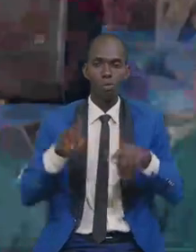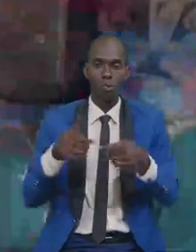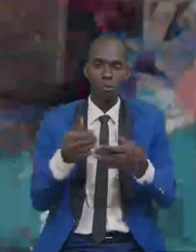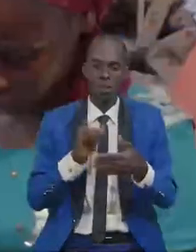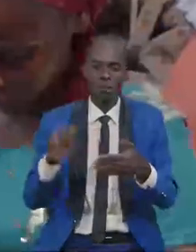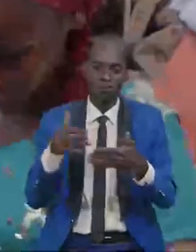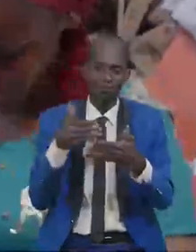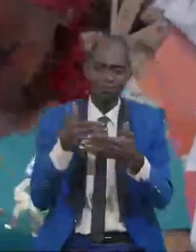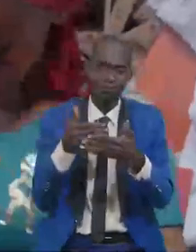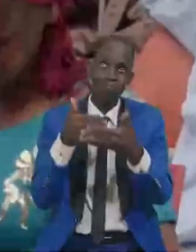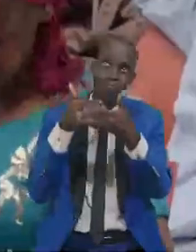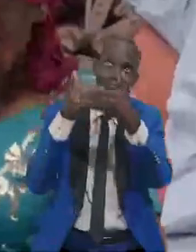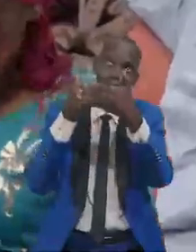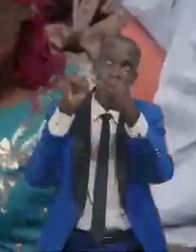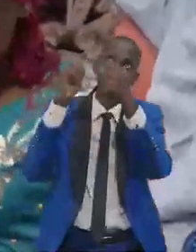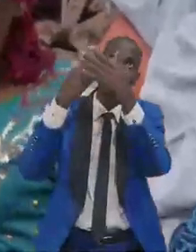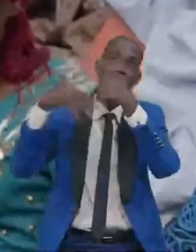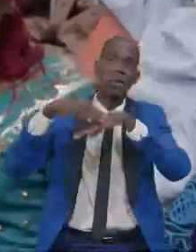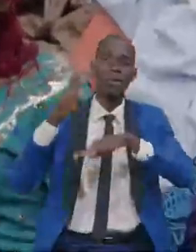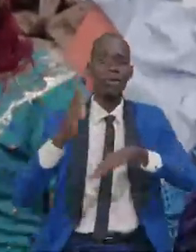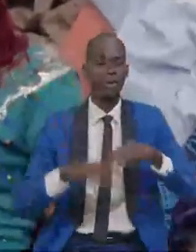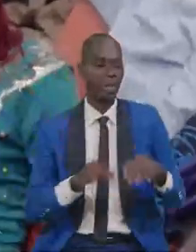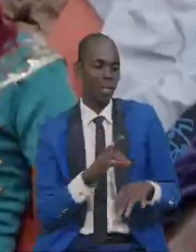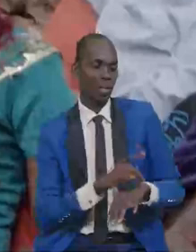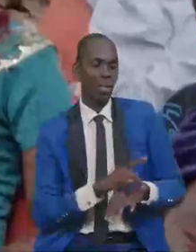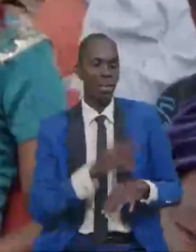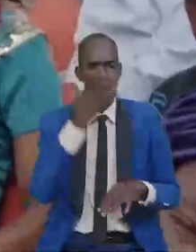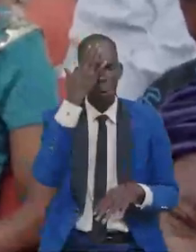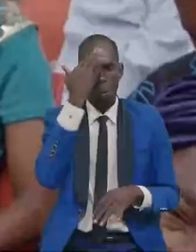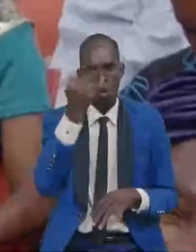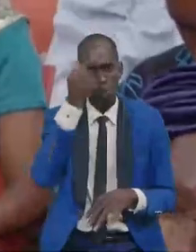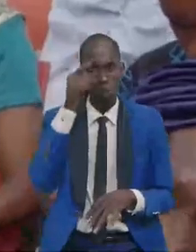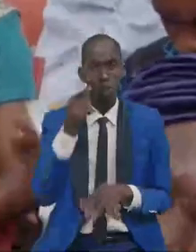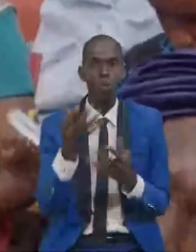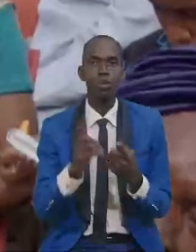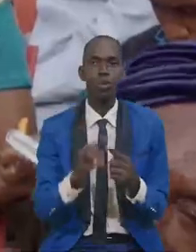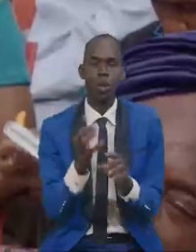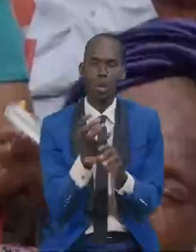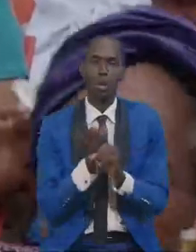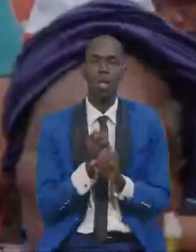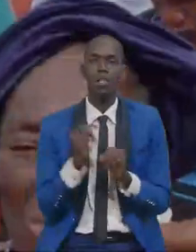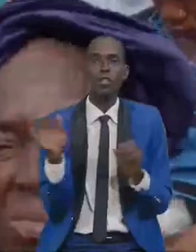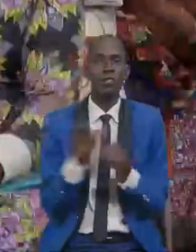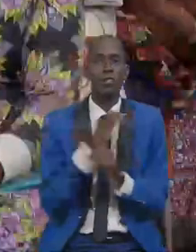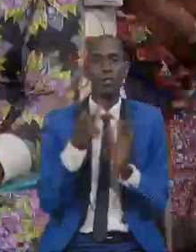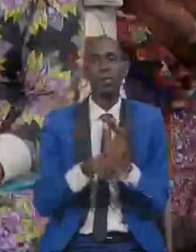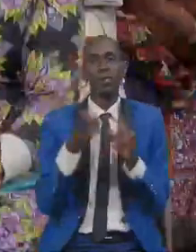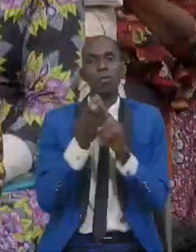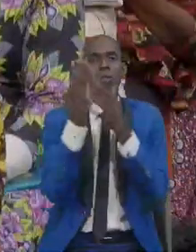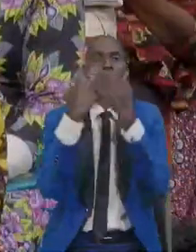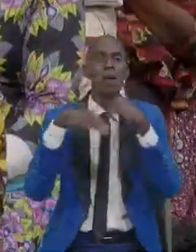du ciel que de la terre. Parce que tu veux avoir la plénitude venant du